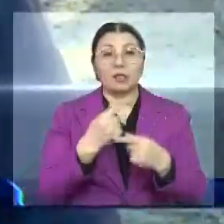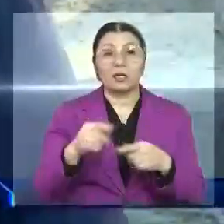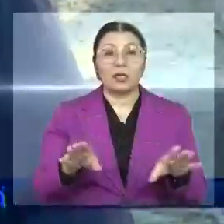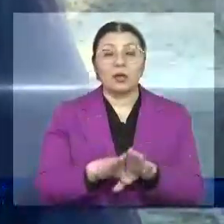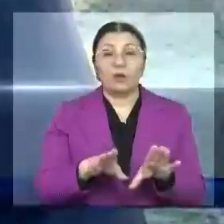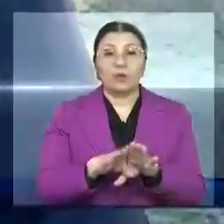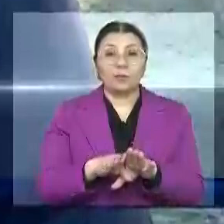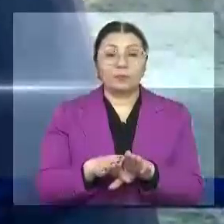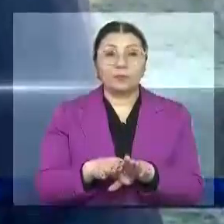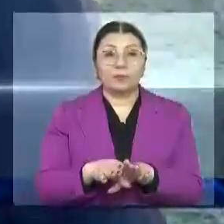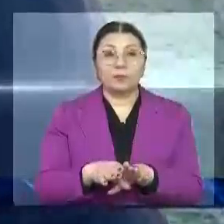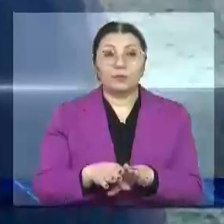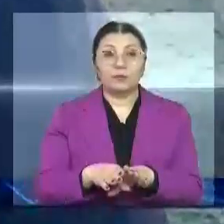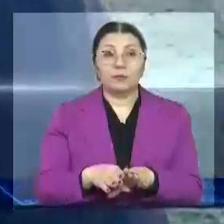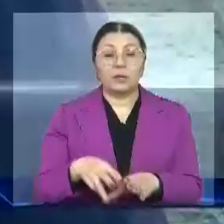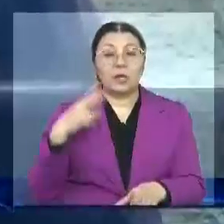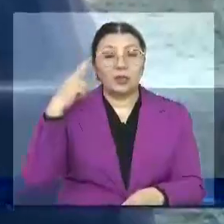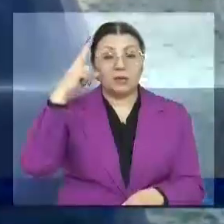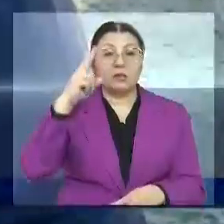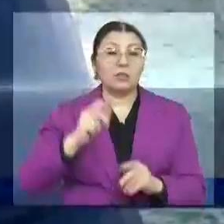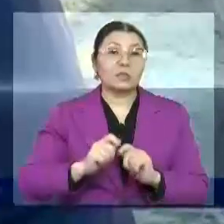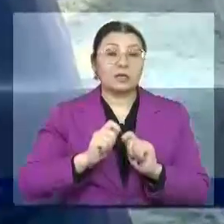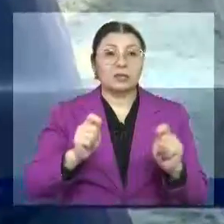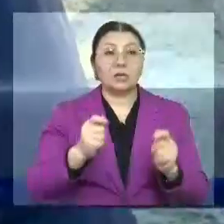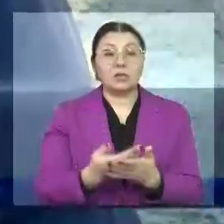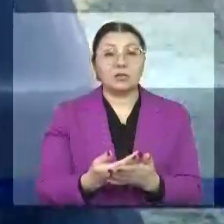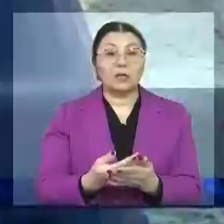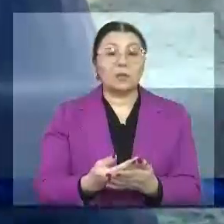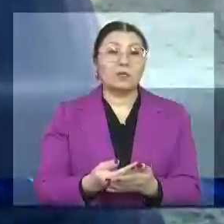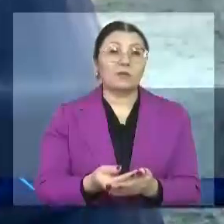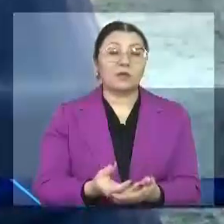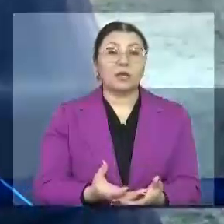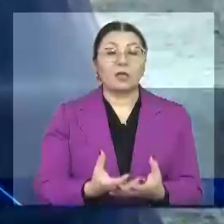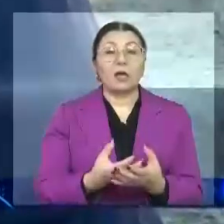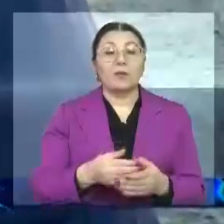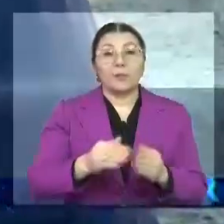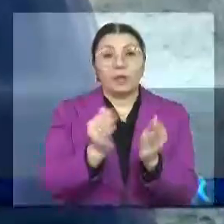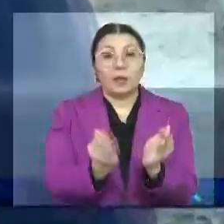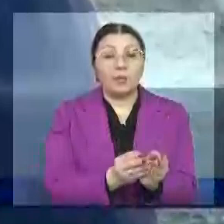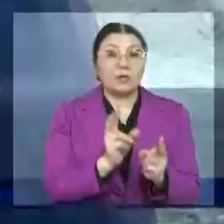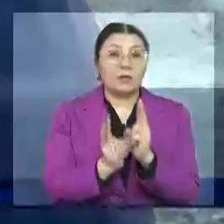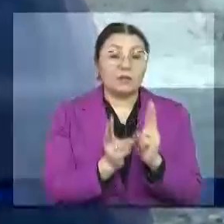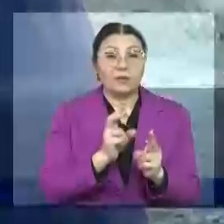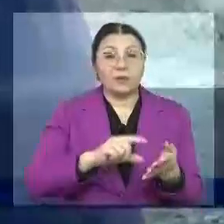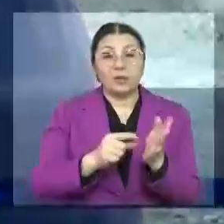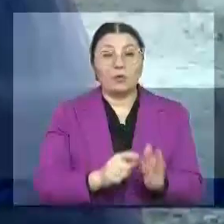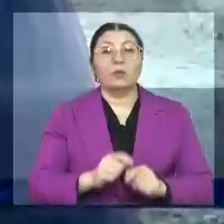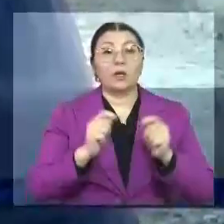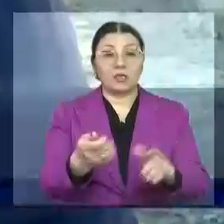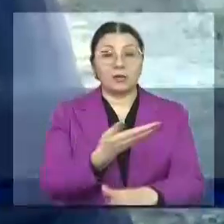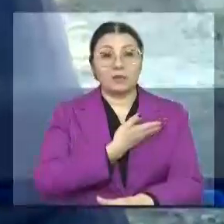бір шаштараз бөлімін ашып, ішіне торт істейтін бөлімдерді ашып, ақсақалдарға бір бөлме ашып бергелі отырмыз алдағы